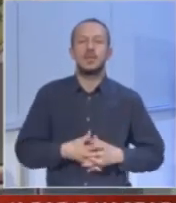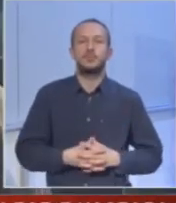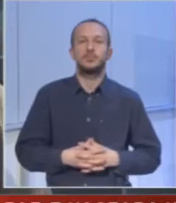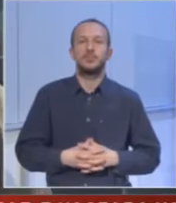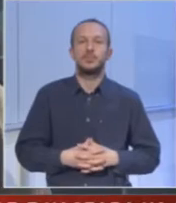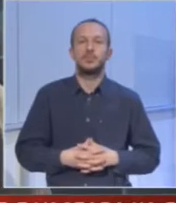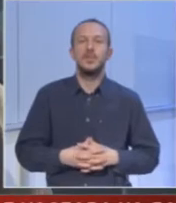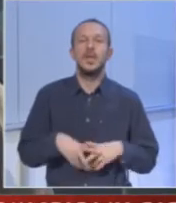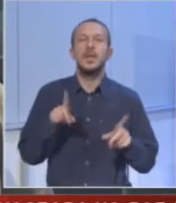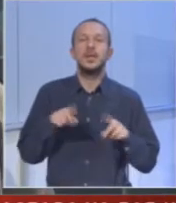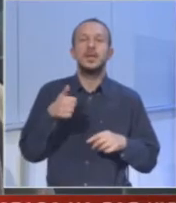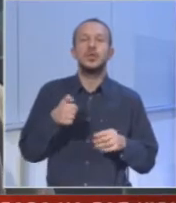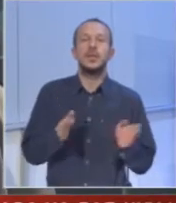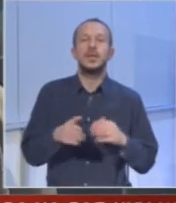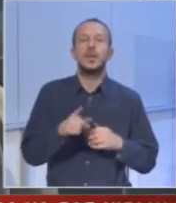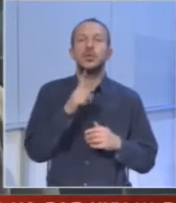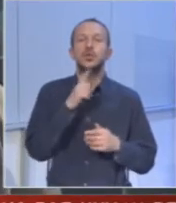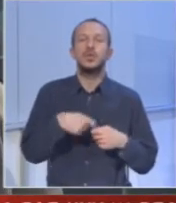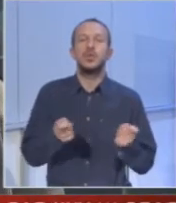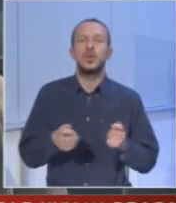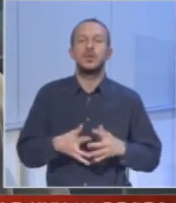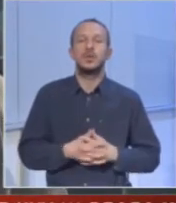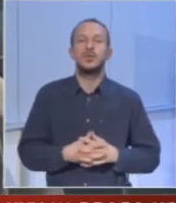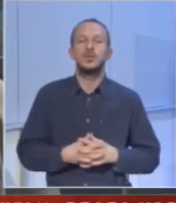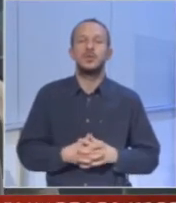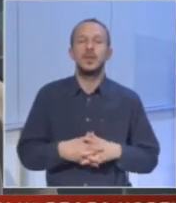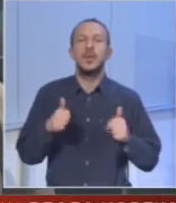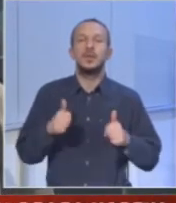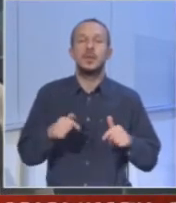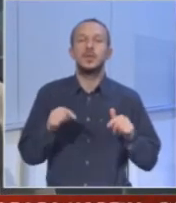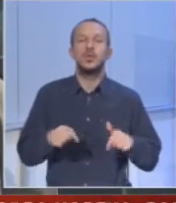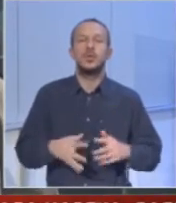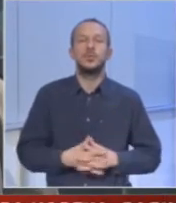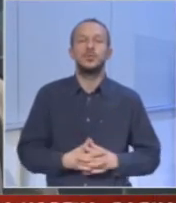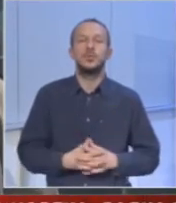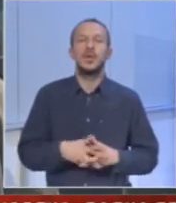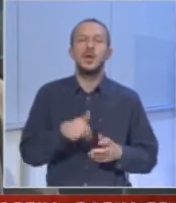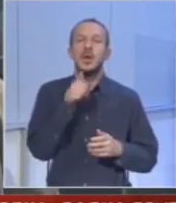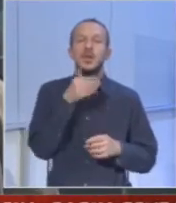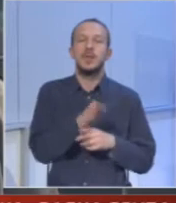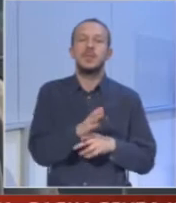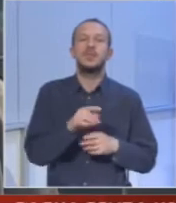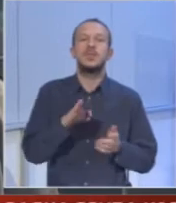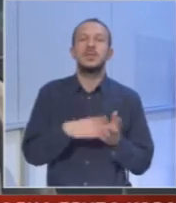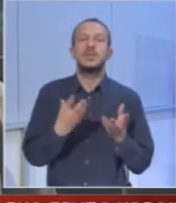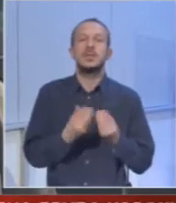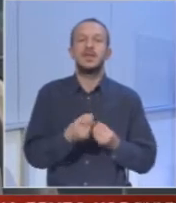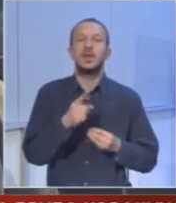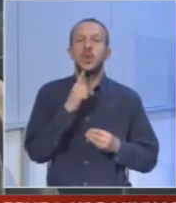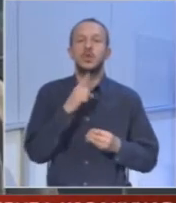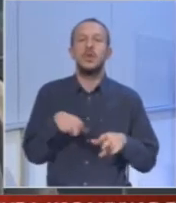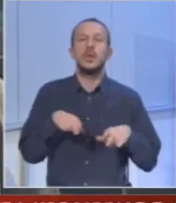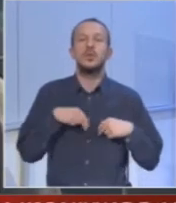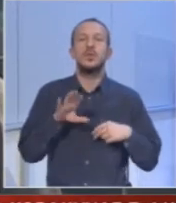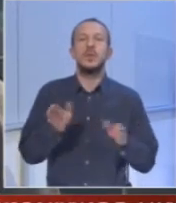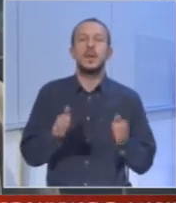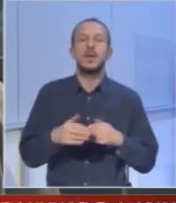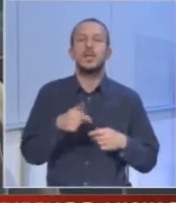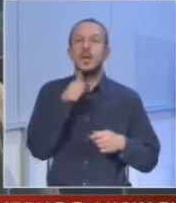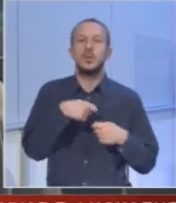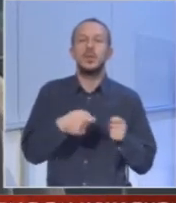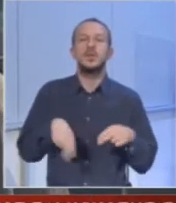namirnica. Neki stotinjak paketa koji će se podijeliti, evo danas ovdje i predstavnici mjesnih zajednica koji će preuzeti te pakete